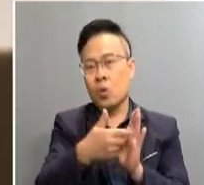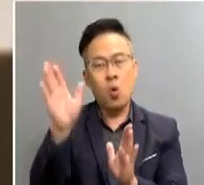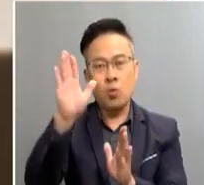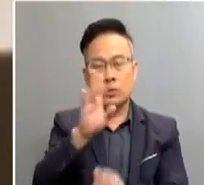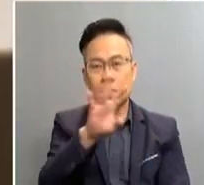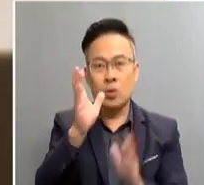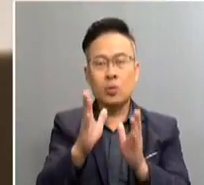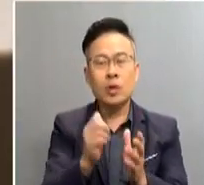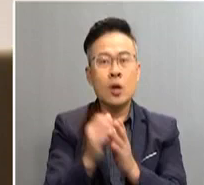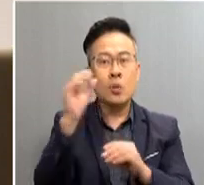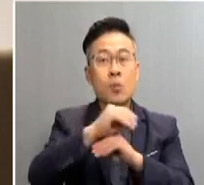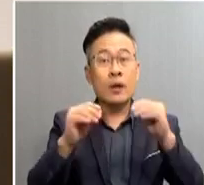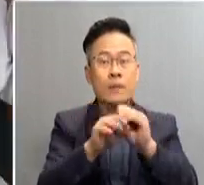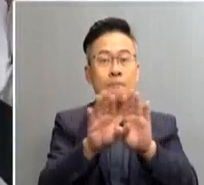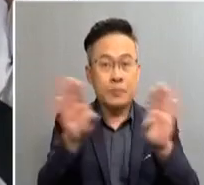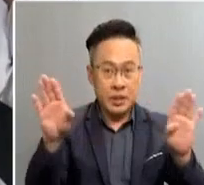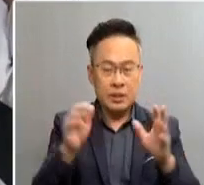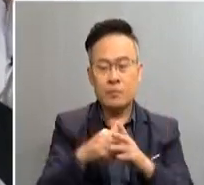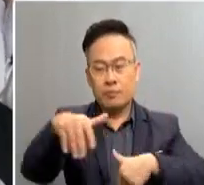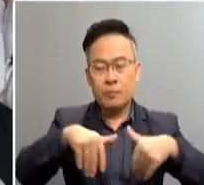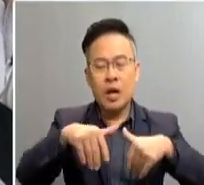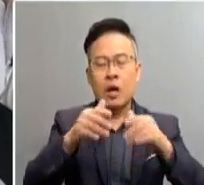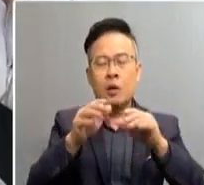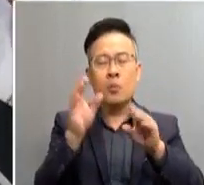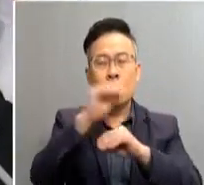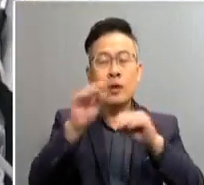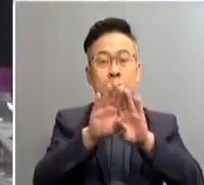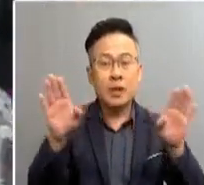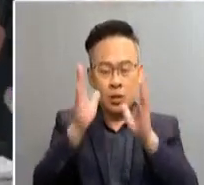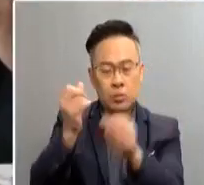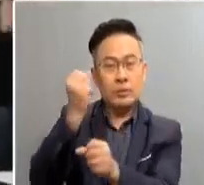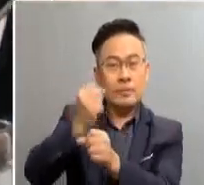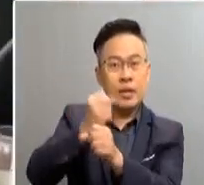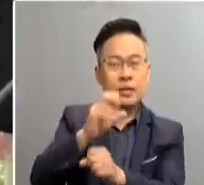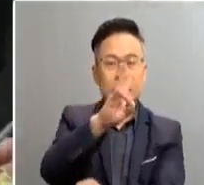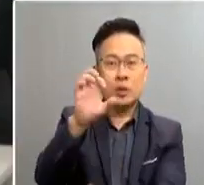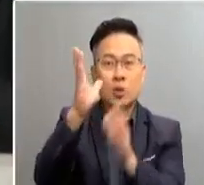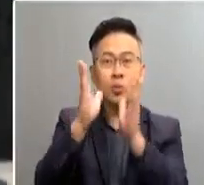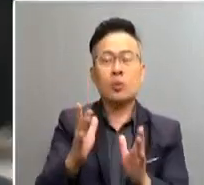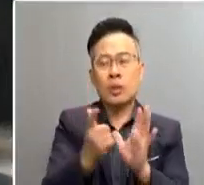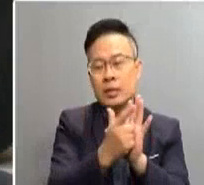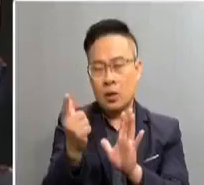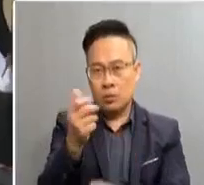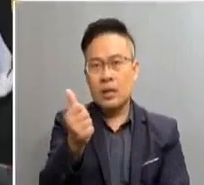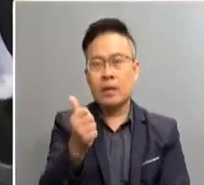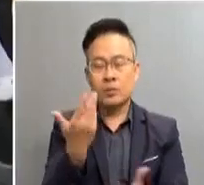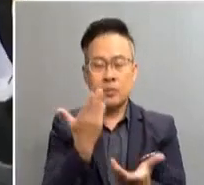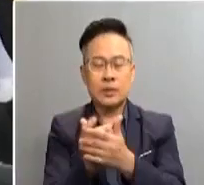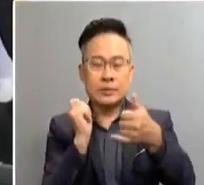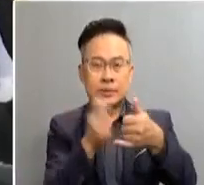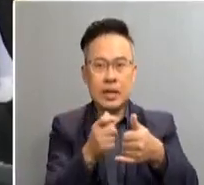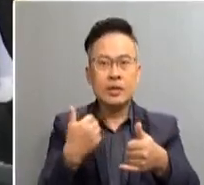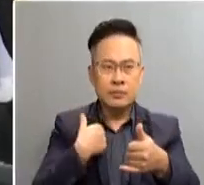คุณอนุชายืนยันว่าได้ทราบจากฝ่ายบริหารว่าเป็นเรื่องของความสมัครใจนะครับทั้งนี้ก็เพื่อที่จะลดค่าใช้จ่ายในองค์กรซึ่งก็เป็นหลักการ